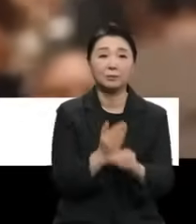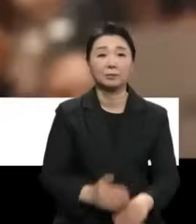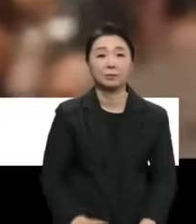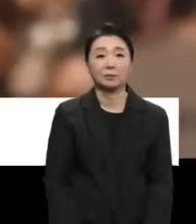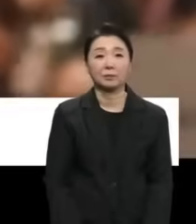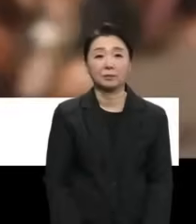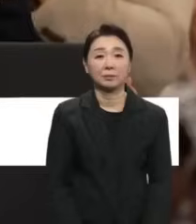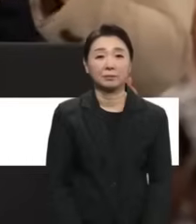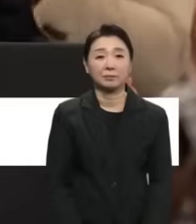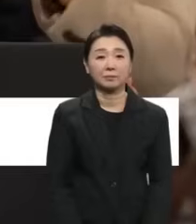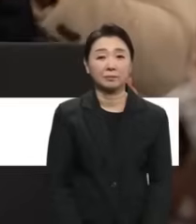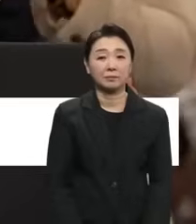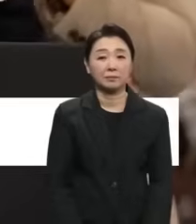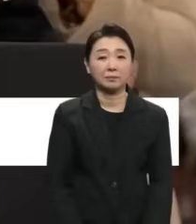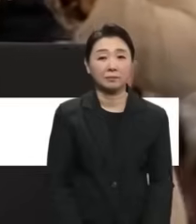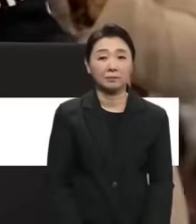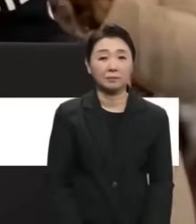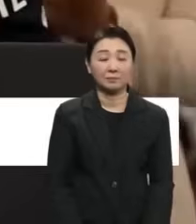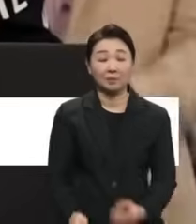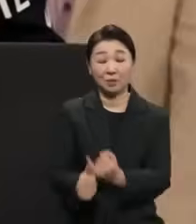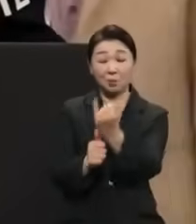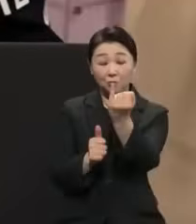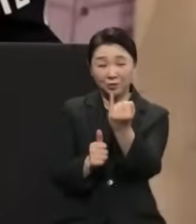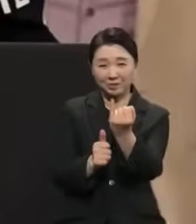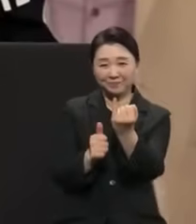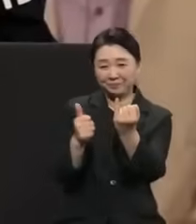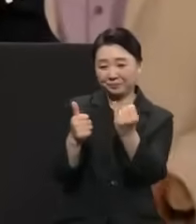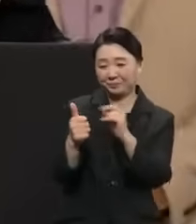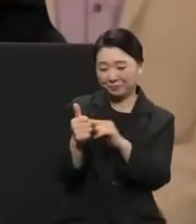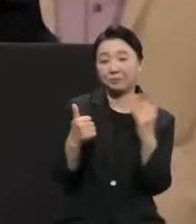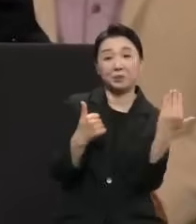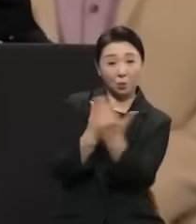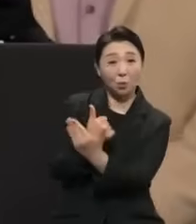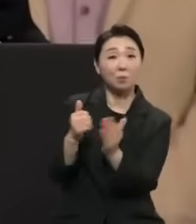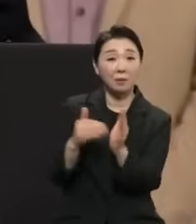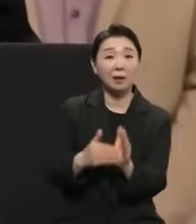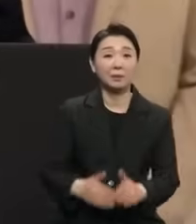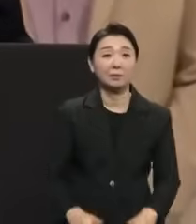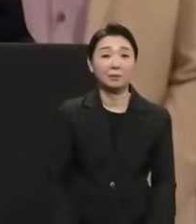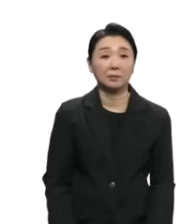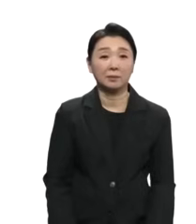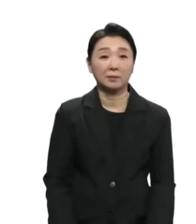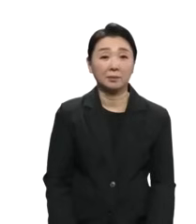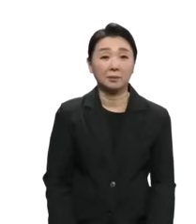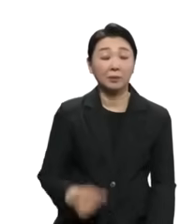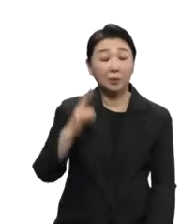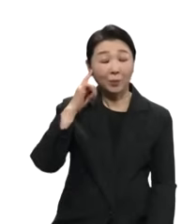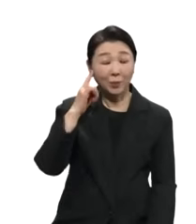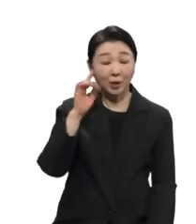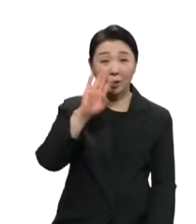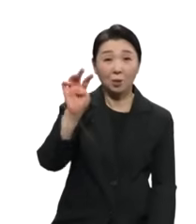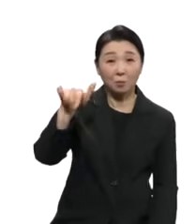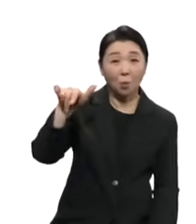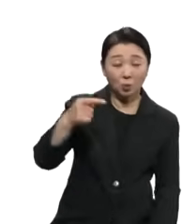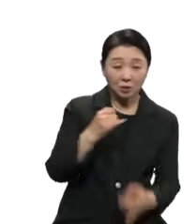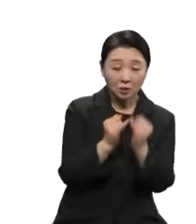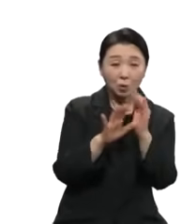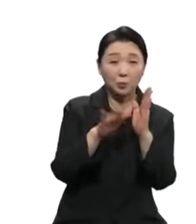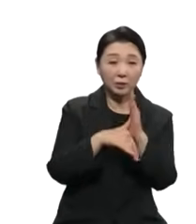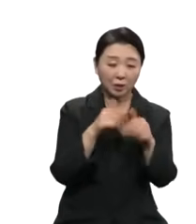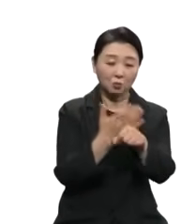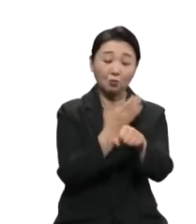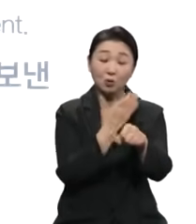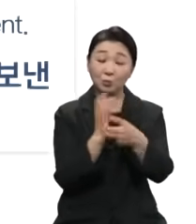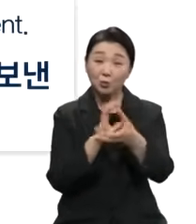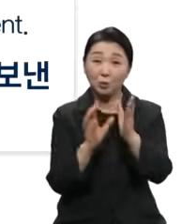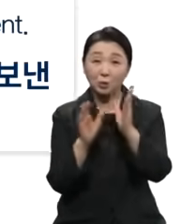전해졌습니다. 질 바이든 여사도 남편을 엄호했습니다. 패션 잡지 보그와의 인터뷰에서 90분 토론이